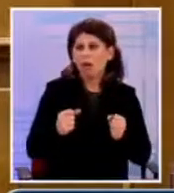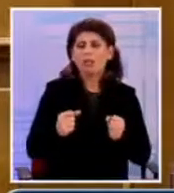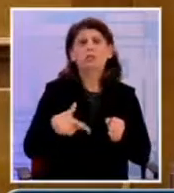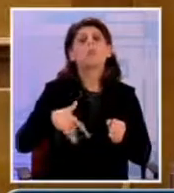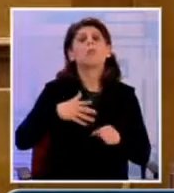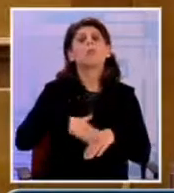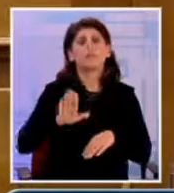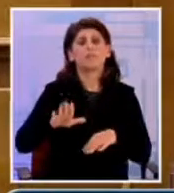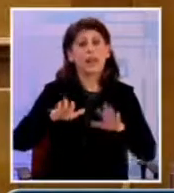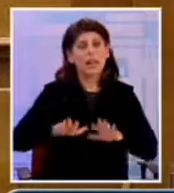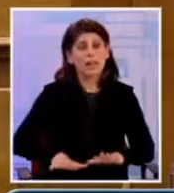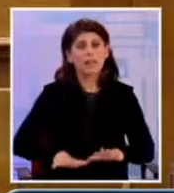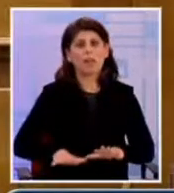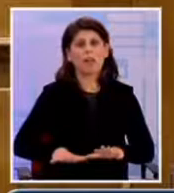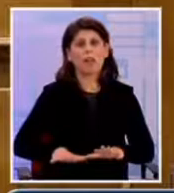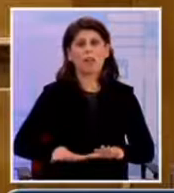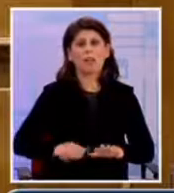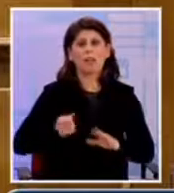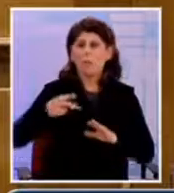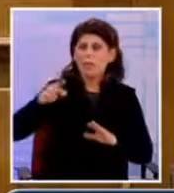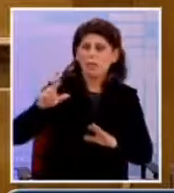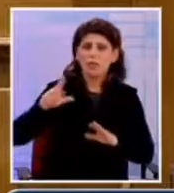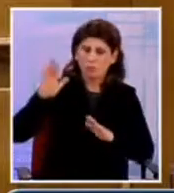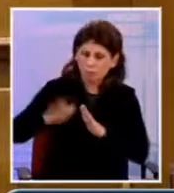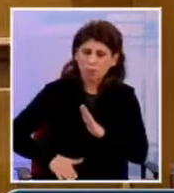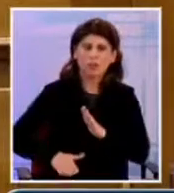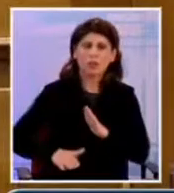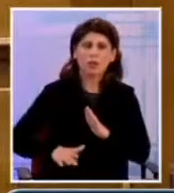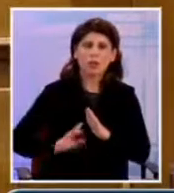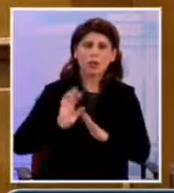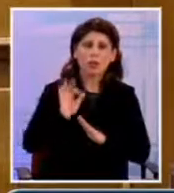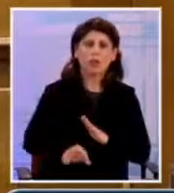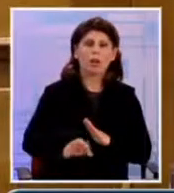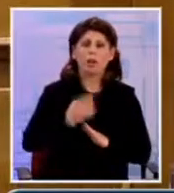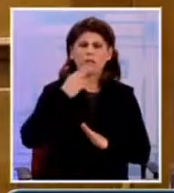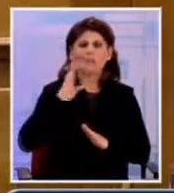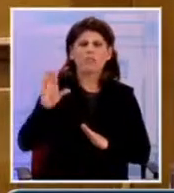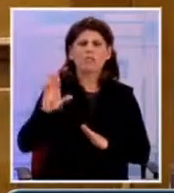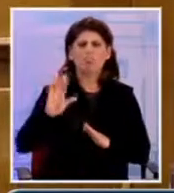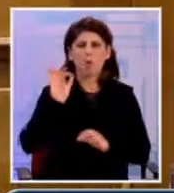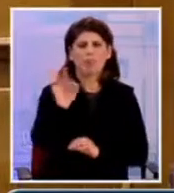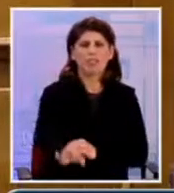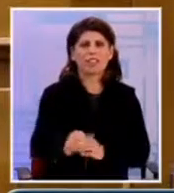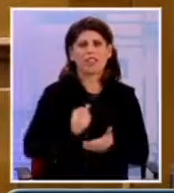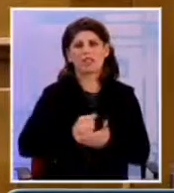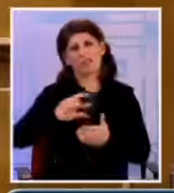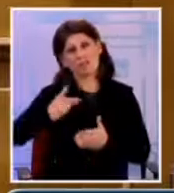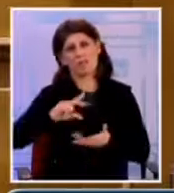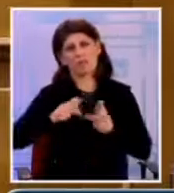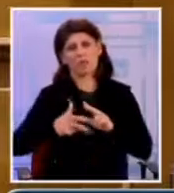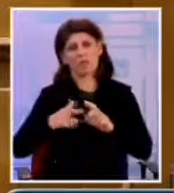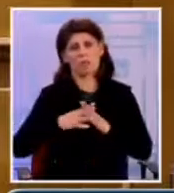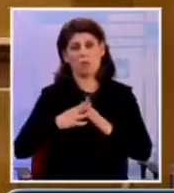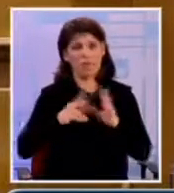γερμανικός λαός, ανεργία και αποπληθωρισμός, με συνέπεια να πάμε στο φασισμό και στον Παγκόσμιο Πόλεμο. Η λύση που δόθηκε